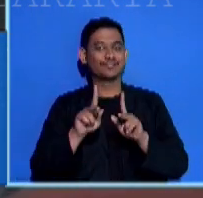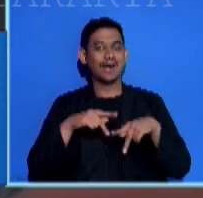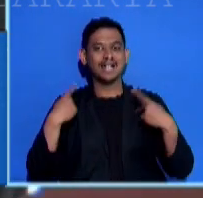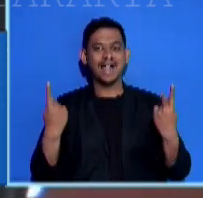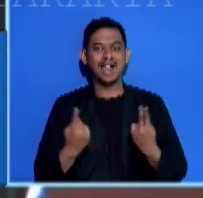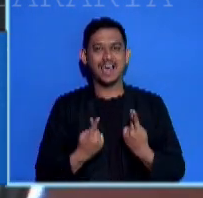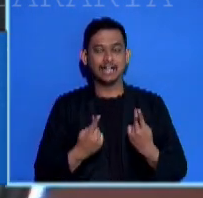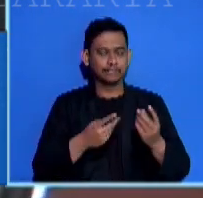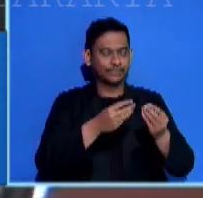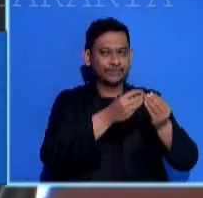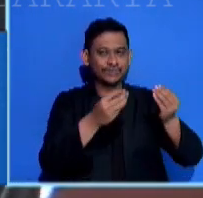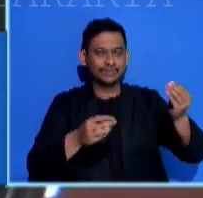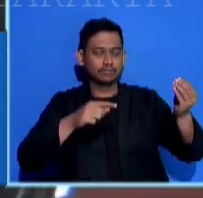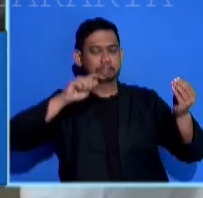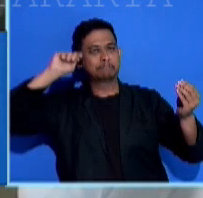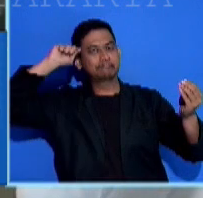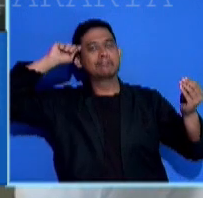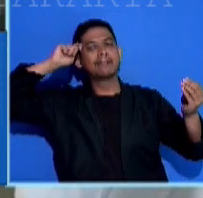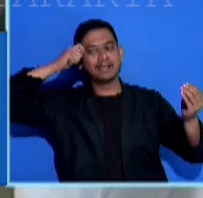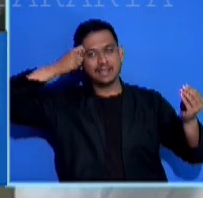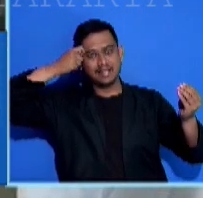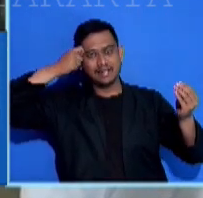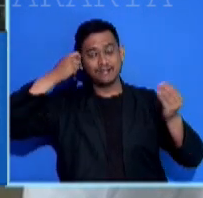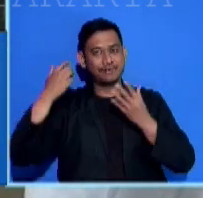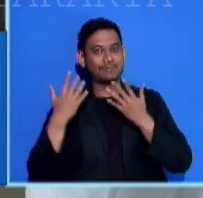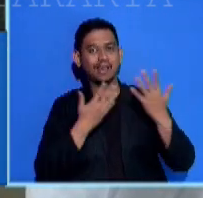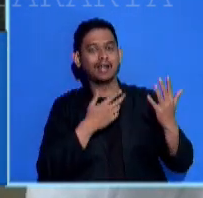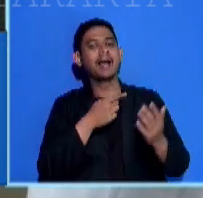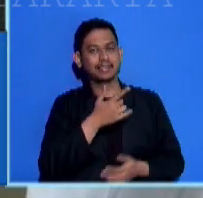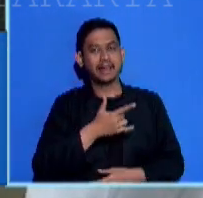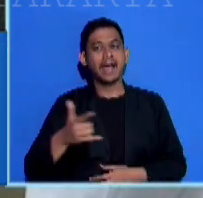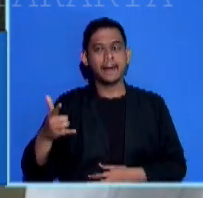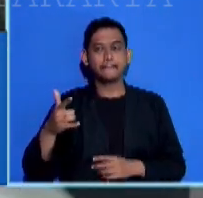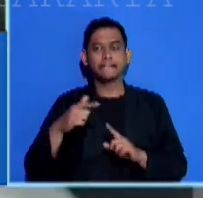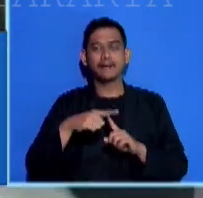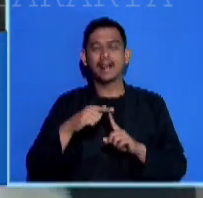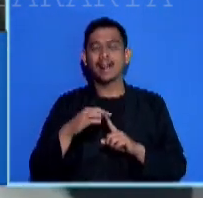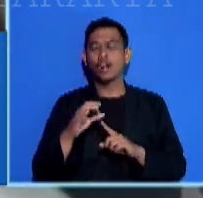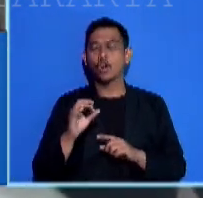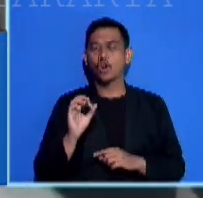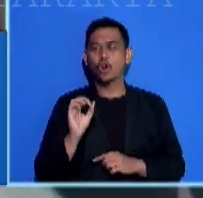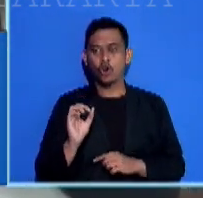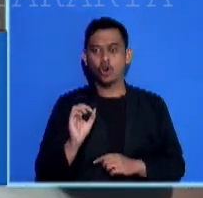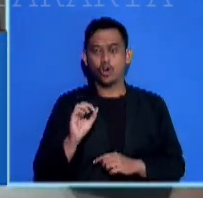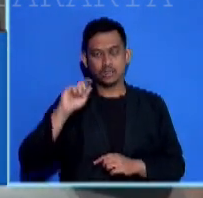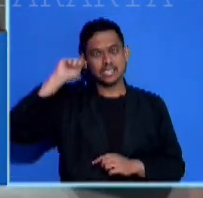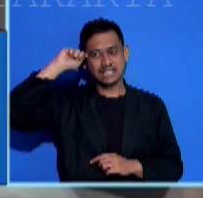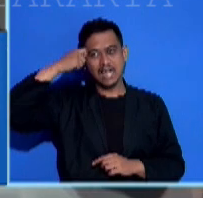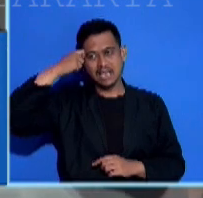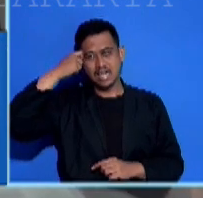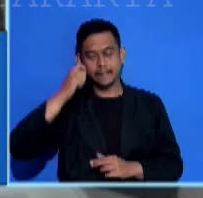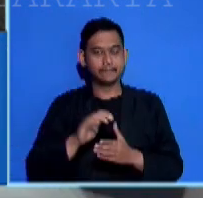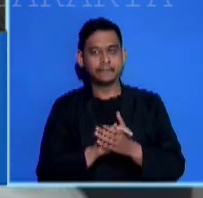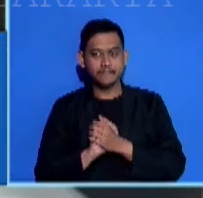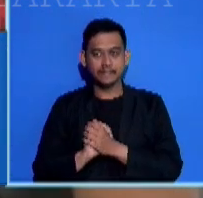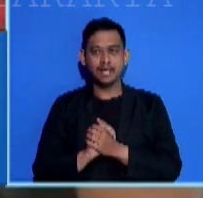pada haul ke-99 almarhum seniman Sabto Hudoyo menjadi momentum untuk mempererat persaudaraan dan persatuan antar seniman